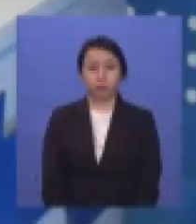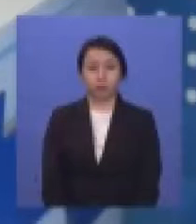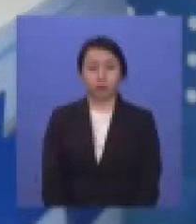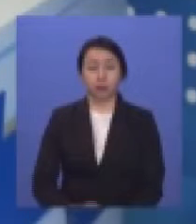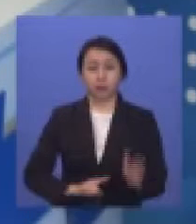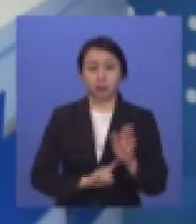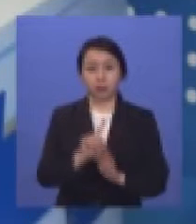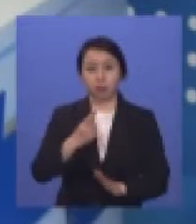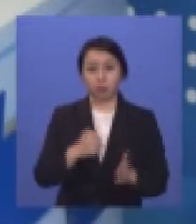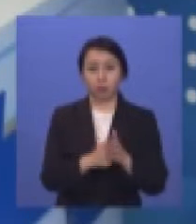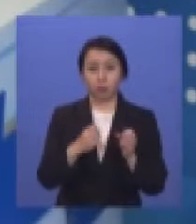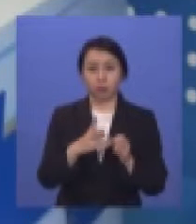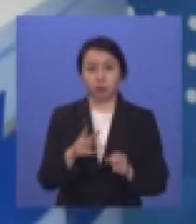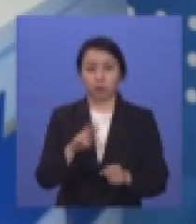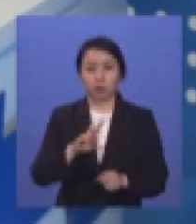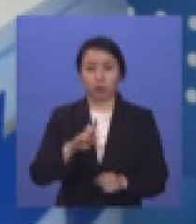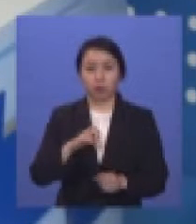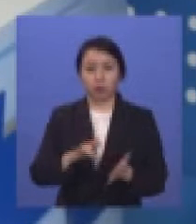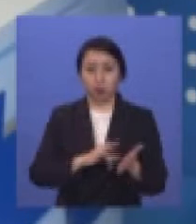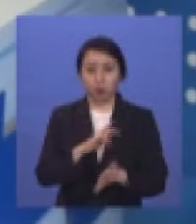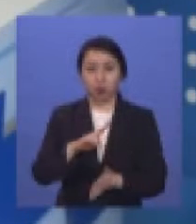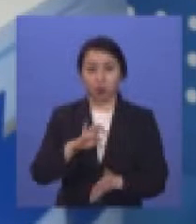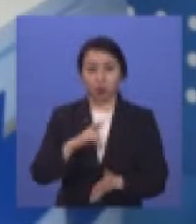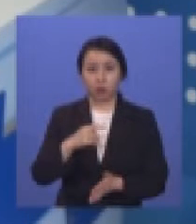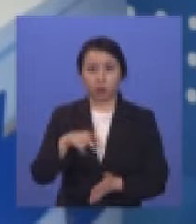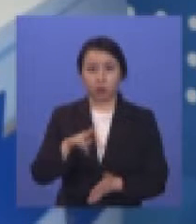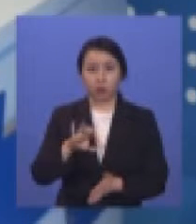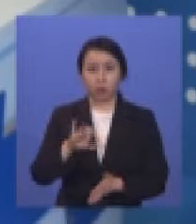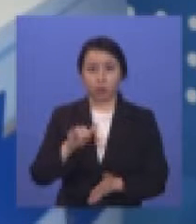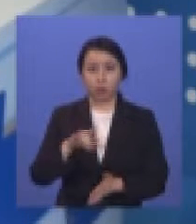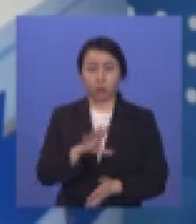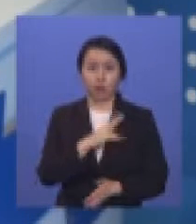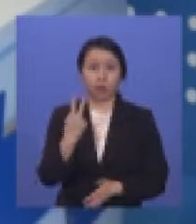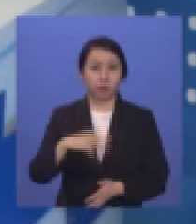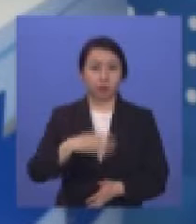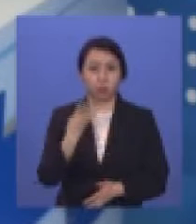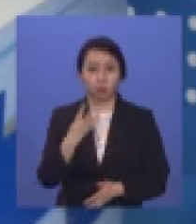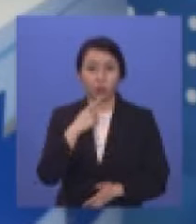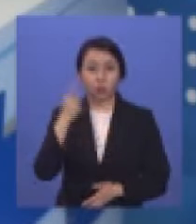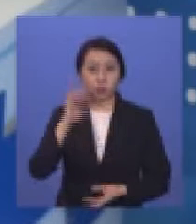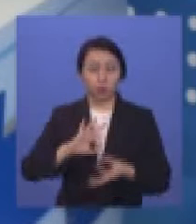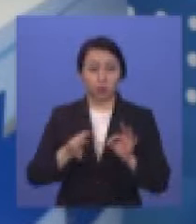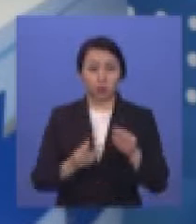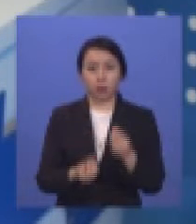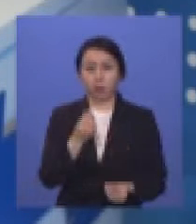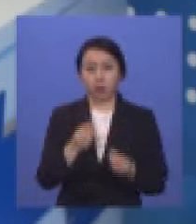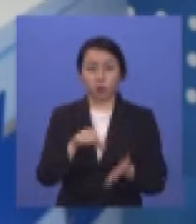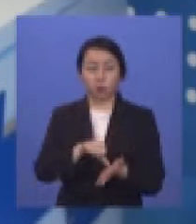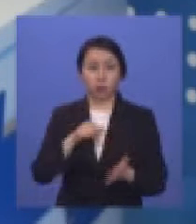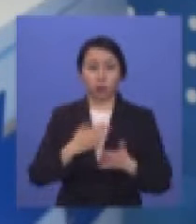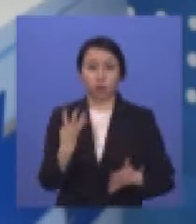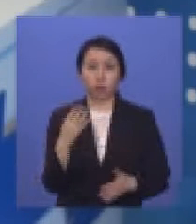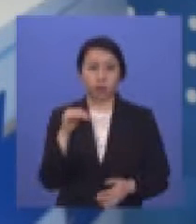С 1 по 15 мая в бразильском городе Кашиас-ду-Сул прошли 24-е сурдолимпийские игры.